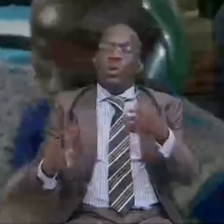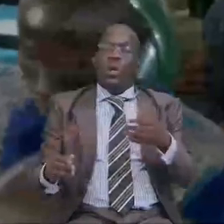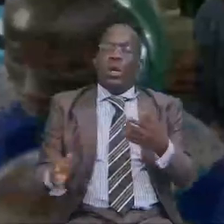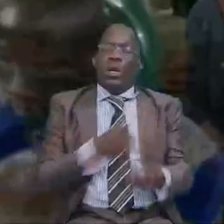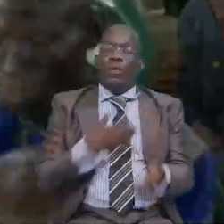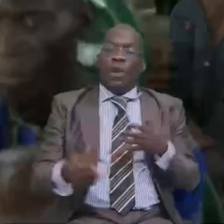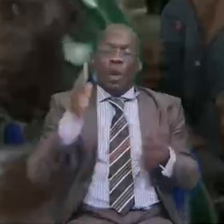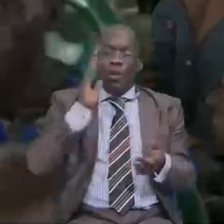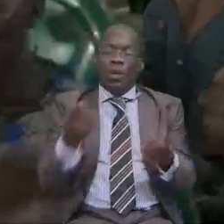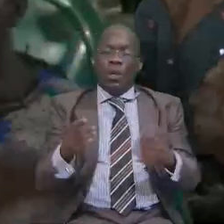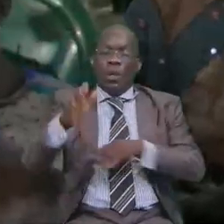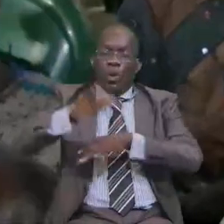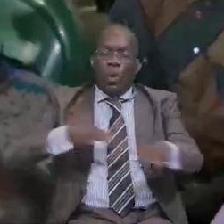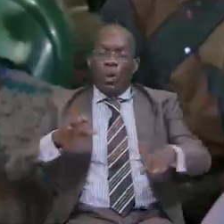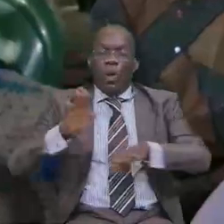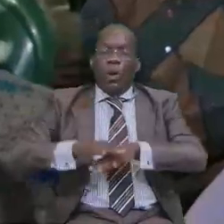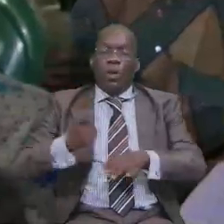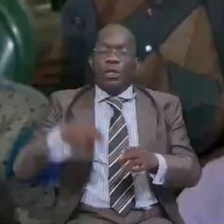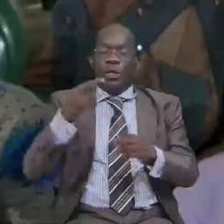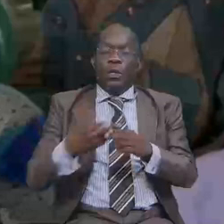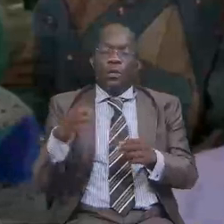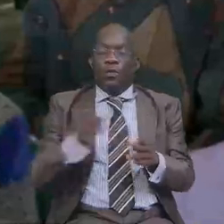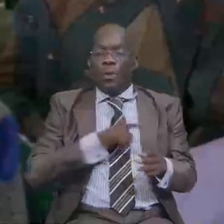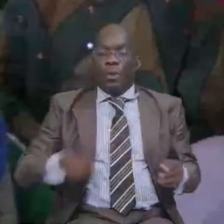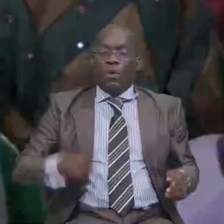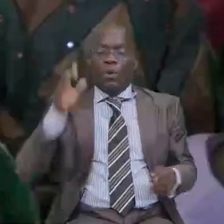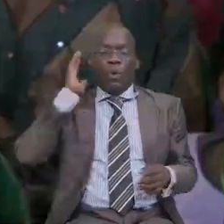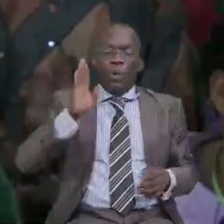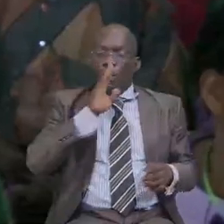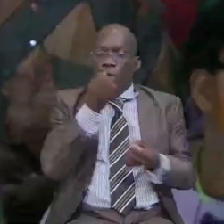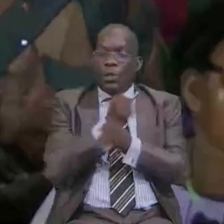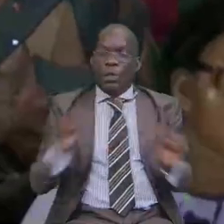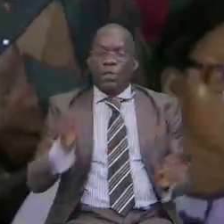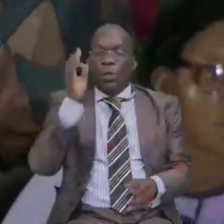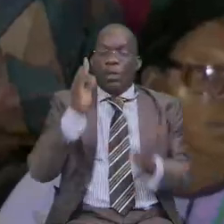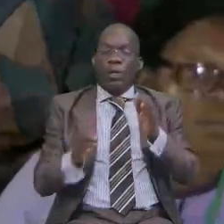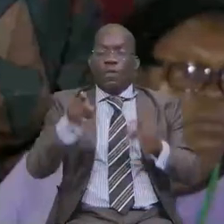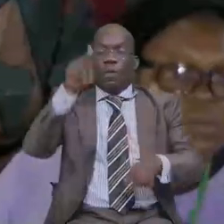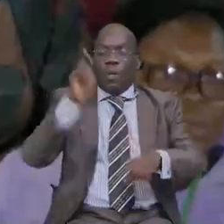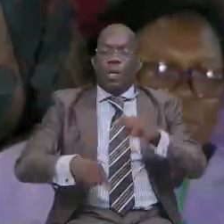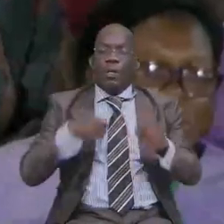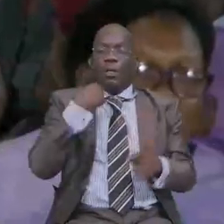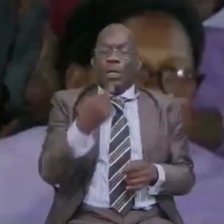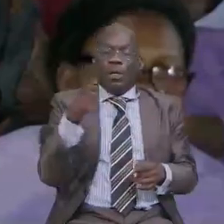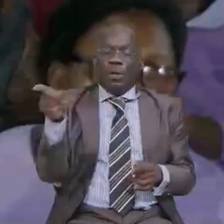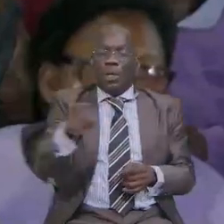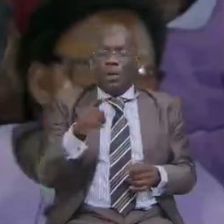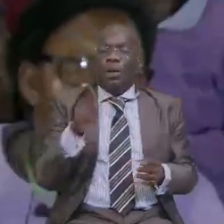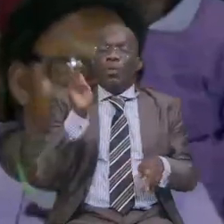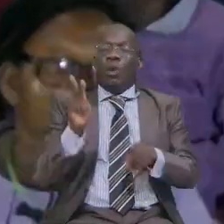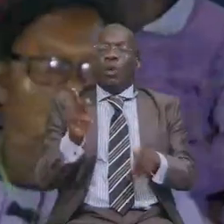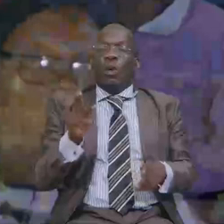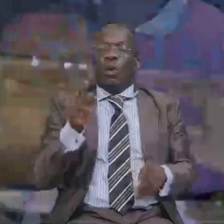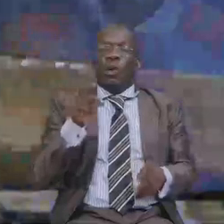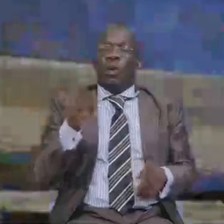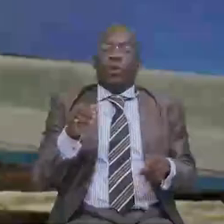Quiconque invoquera le nom du Seigneur sera sauvé. Si vous ne pouvez pas parler à ceux qui sont sophistiqués, dites à ceux qui